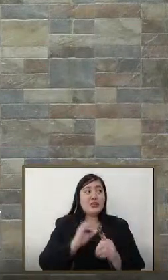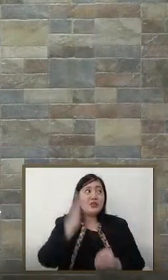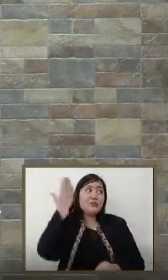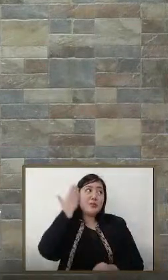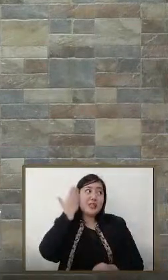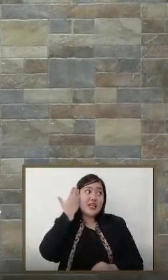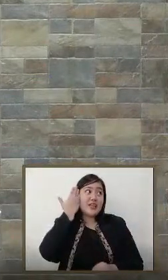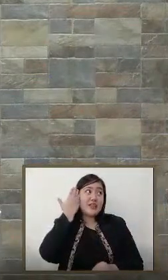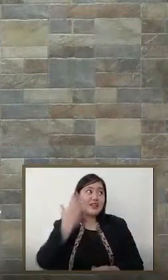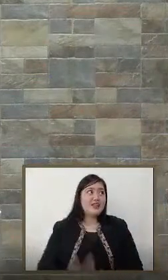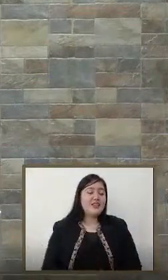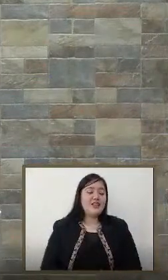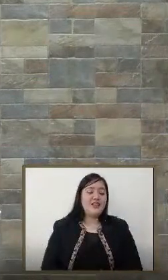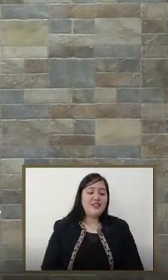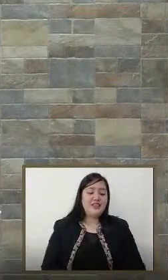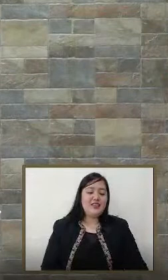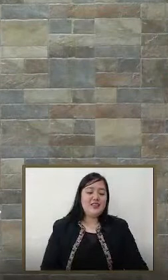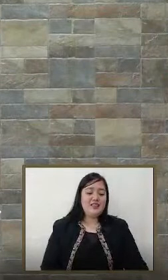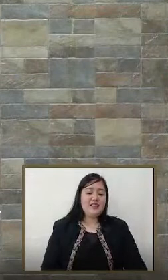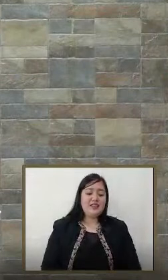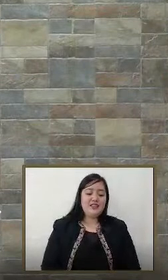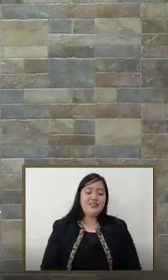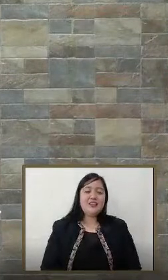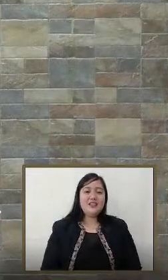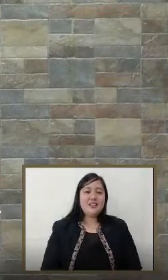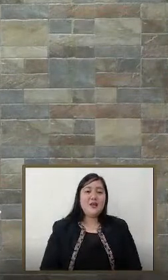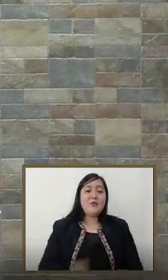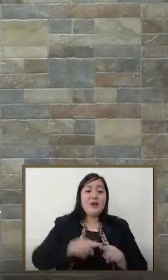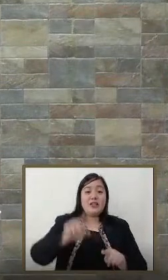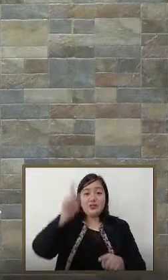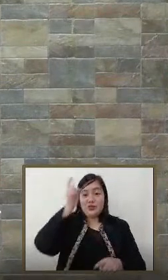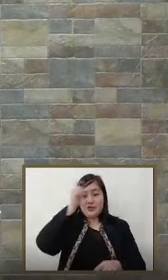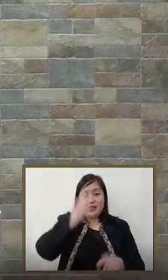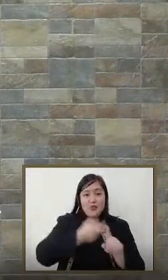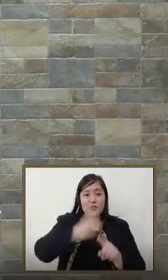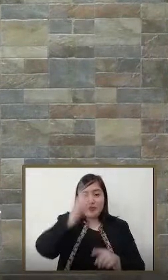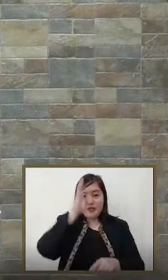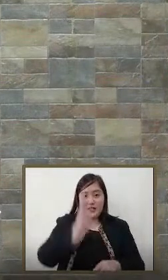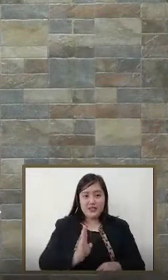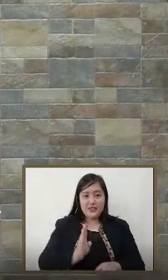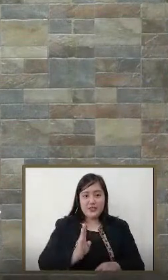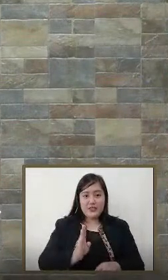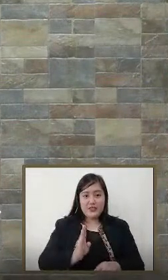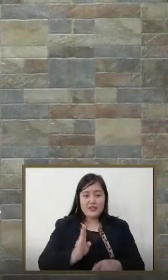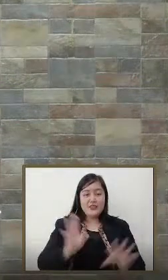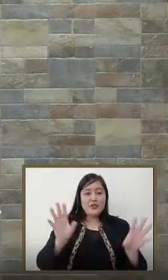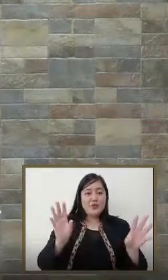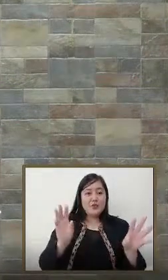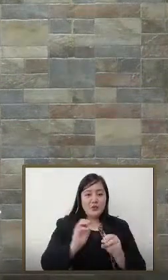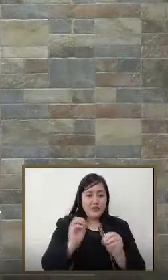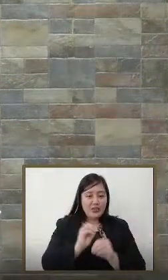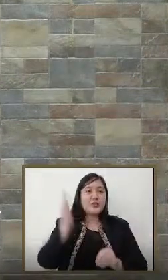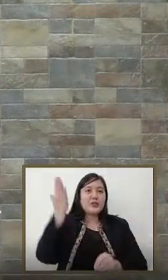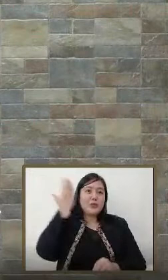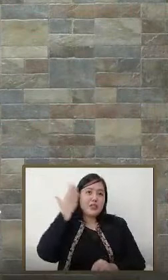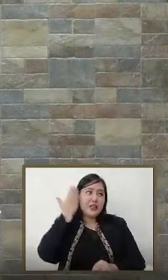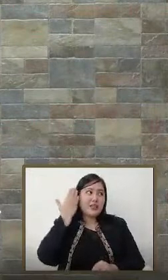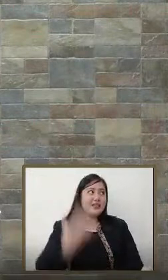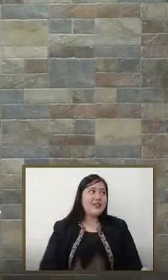no, it's hypocrisy. But the wisdom from above is without what? Hypocrisy.